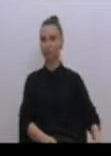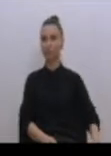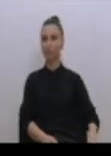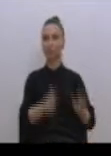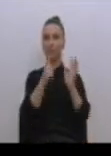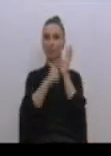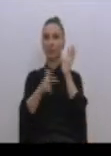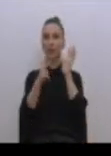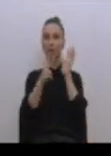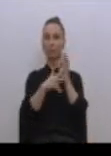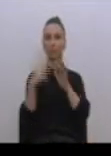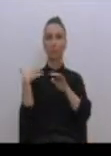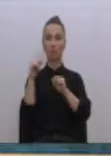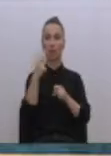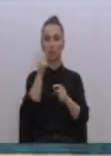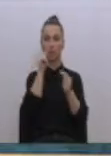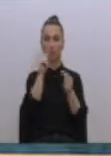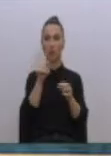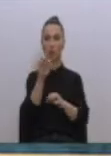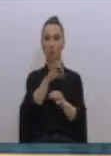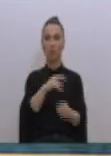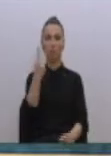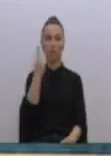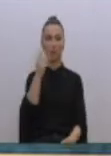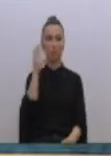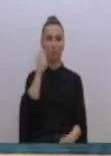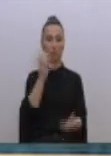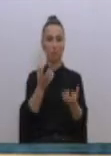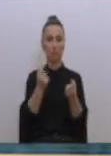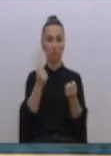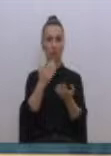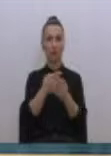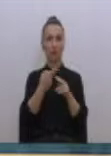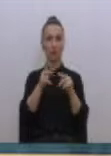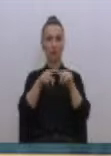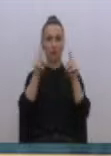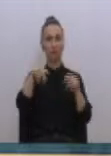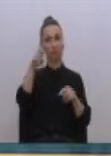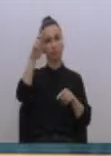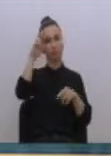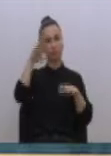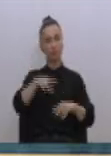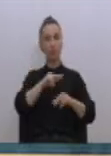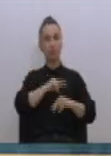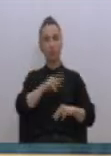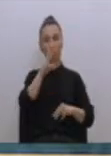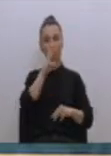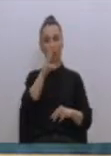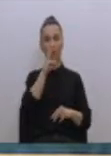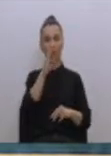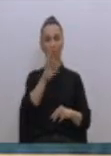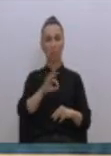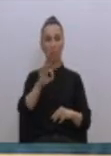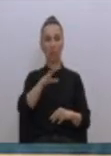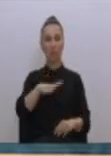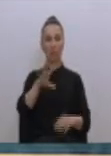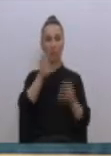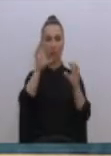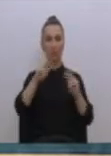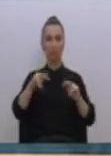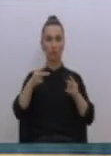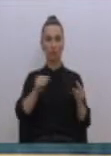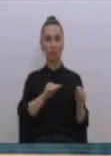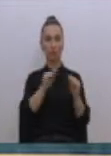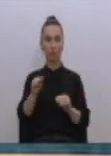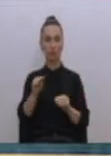Samuza Trometim Hirt, sin amnegi, proiectul lui Masmet Mirab. Am o epacheci, s-a ajutat să vorbim și romi s-a nazvorbit și s-a ajutat ca și cum s-a